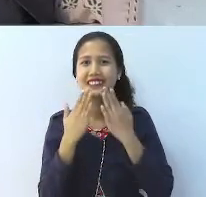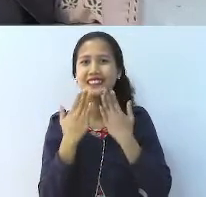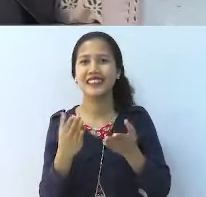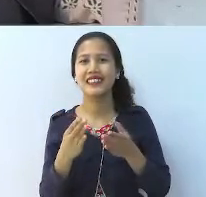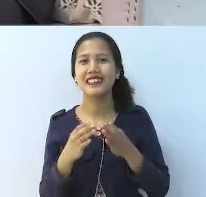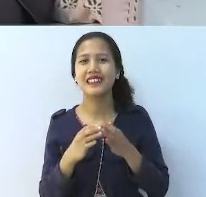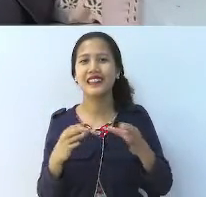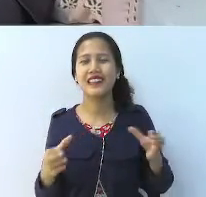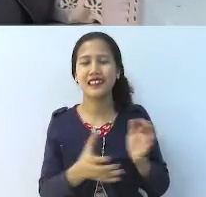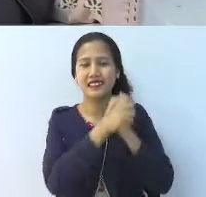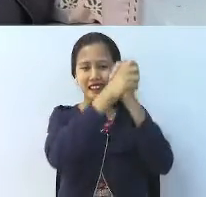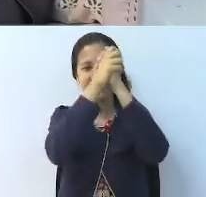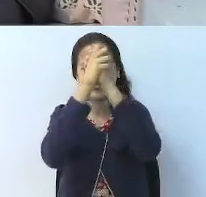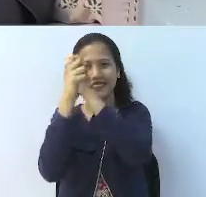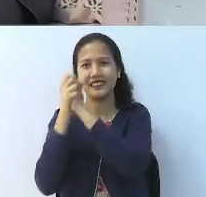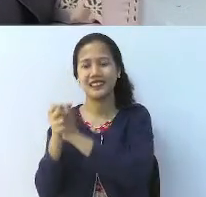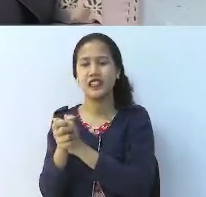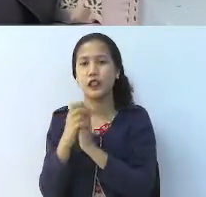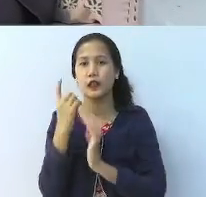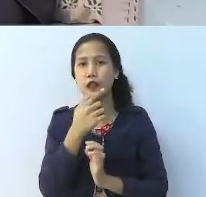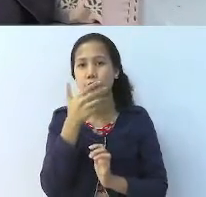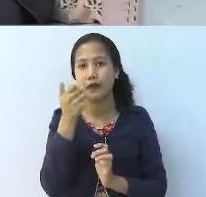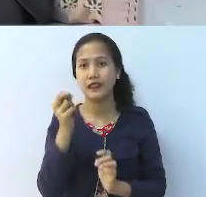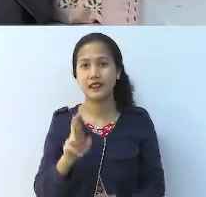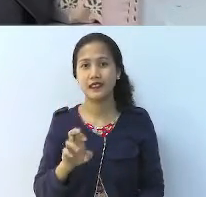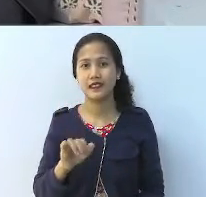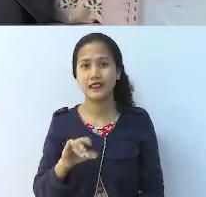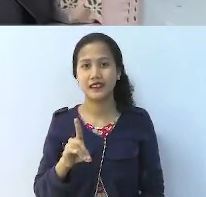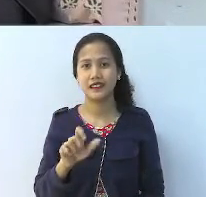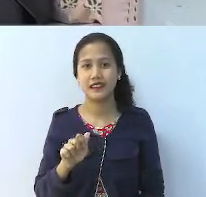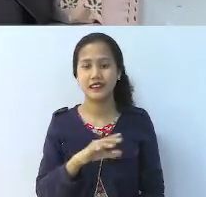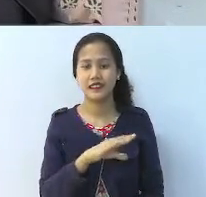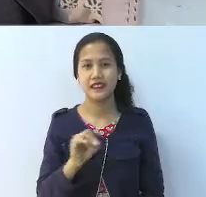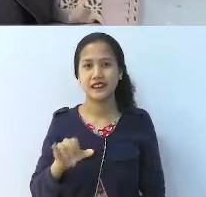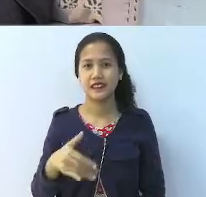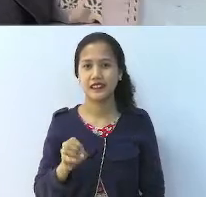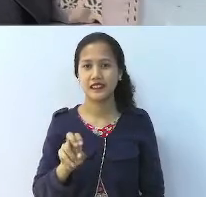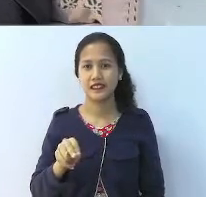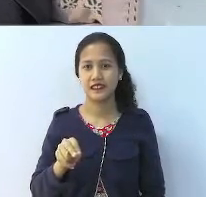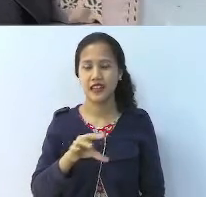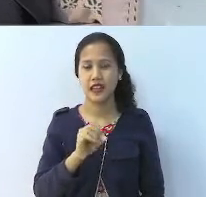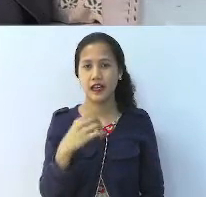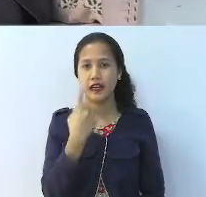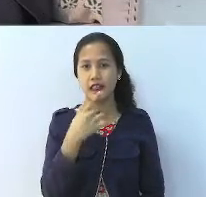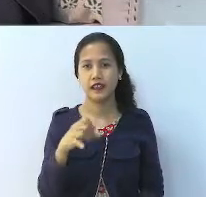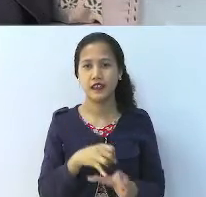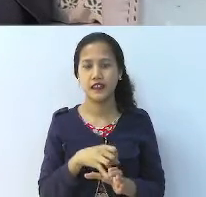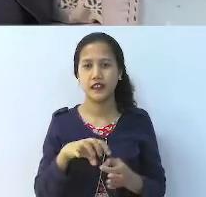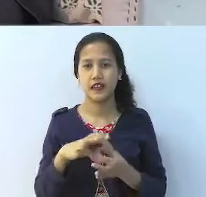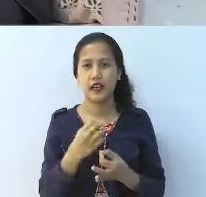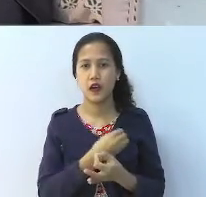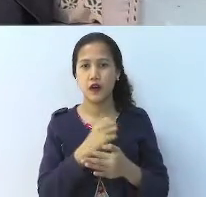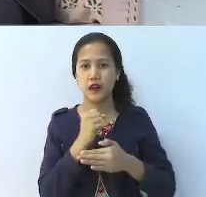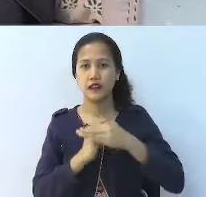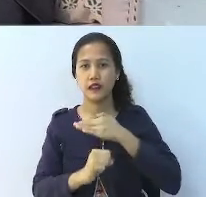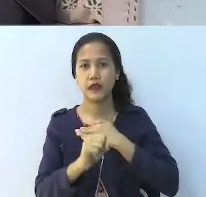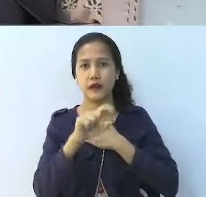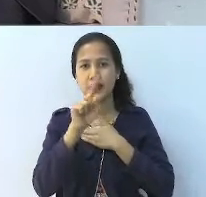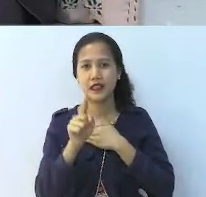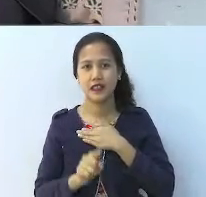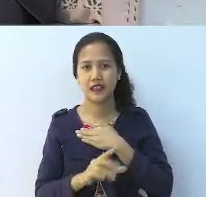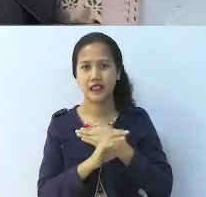sa mga nanalo po dyan sa ating mga live viewers. Isa lang question ni ano. Opo, isa lang po. Again, congratulations sa mga nanalo, Ma'am